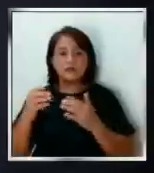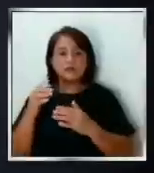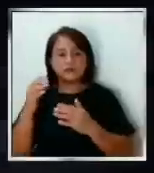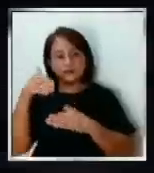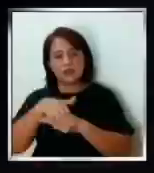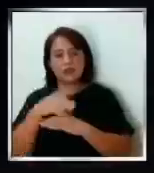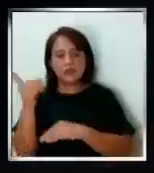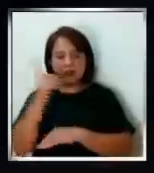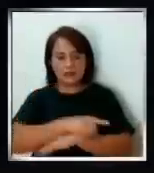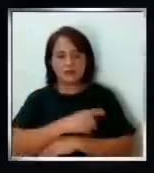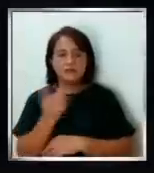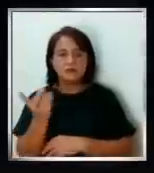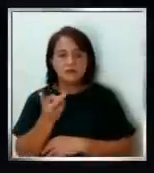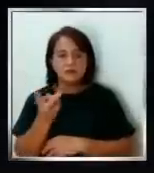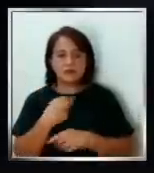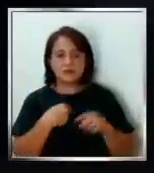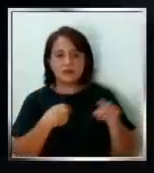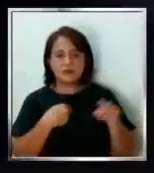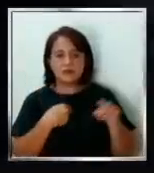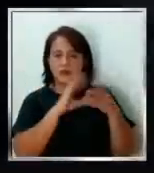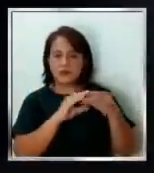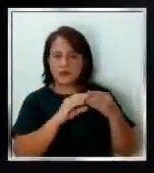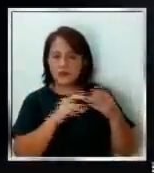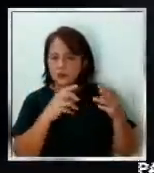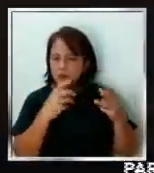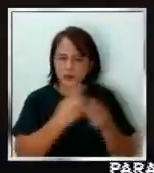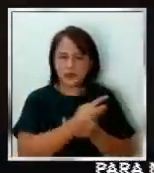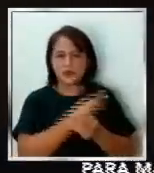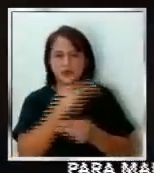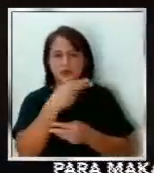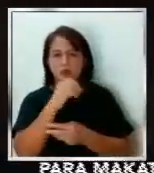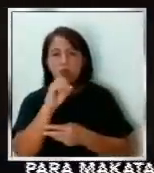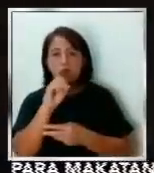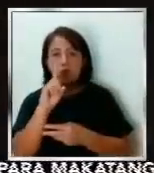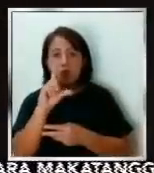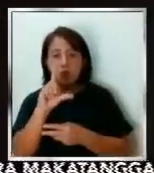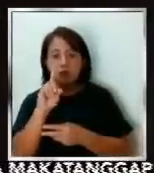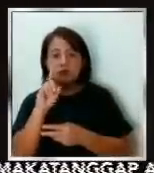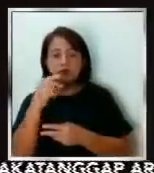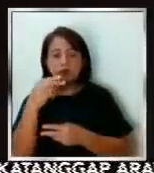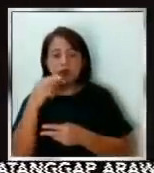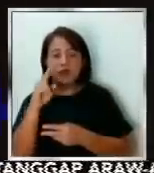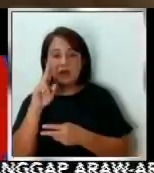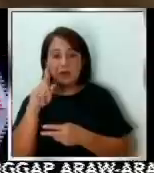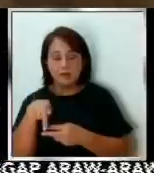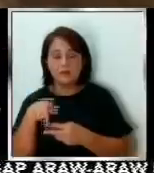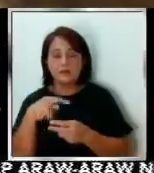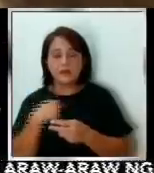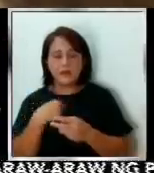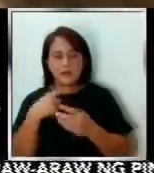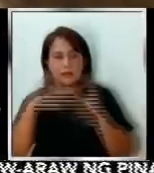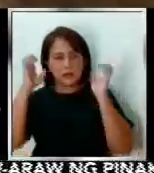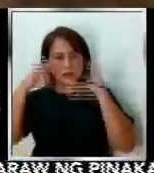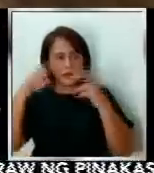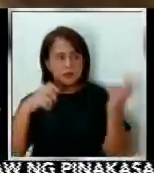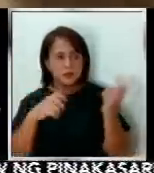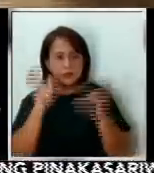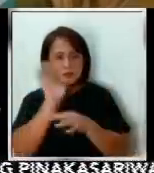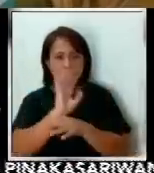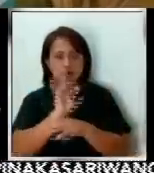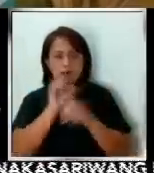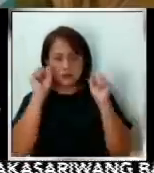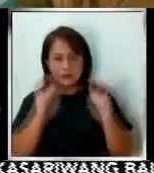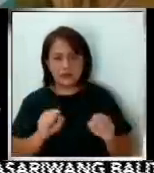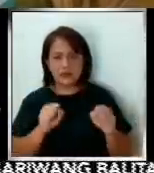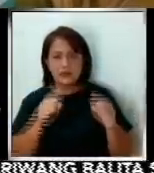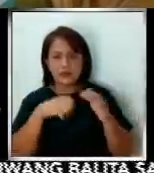ito, magiging pinakamalupit na holdap sa ang sasaya. Hindi raw akalain ni Paolo Contis na ang kanyang dalawang pelikula makakapasok sa top 10